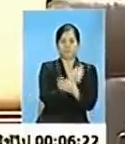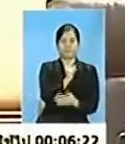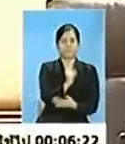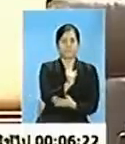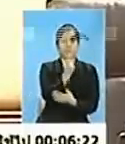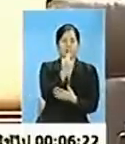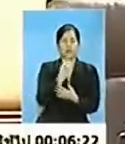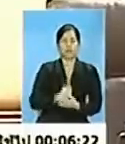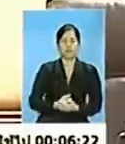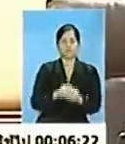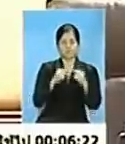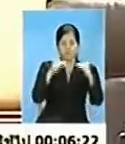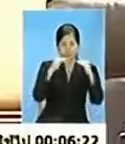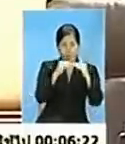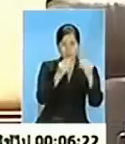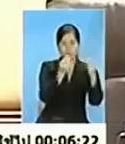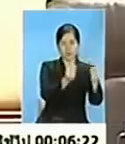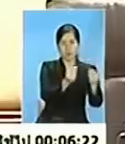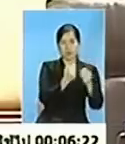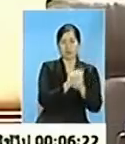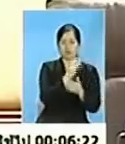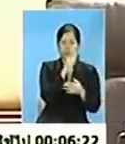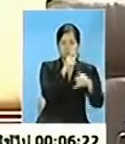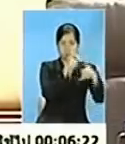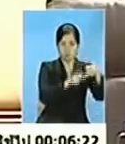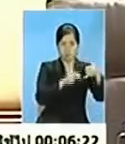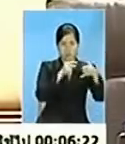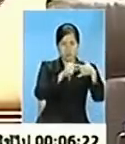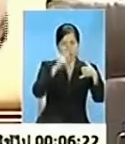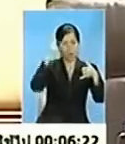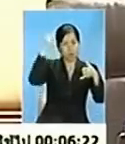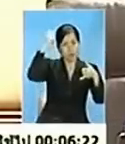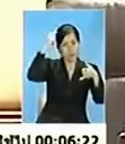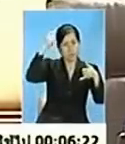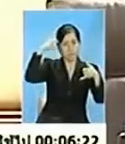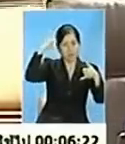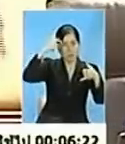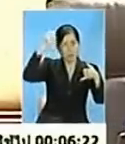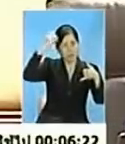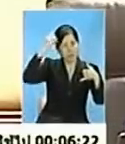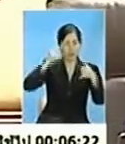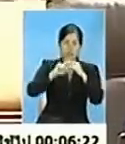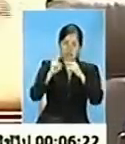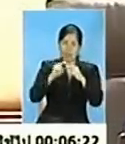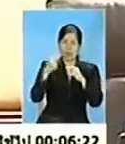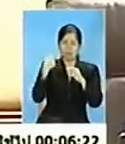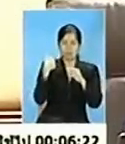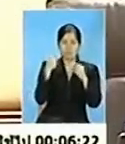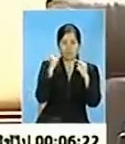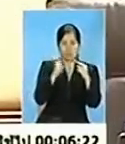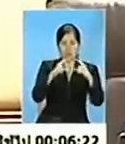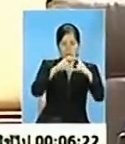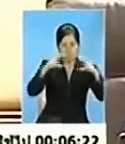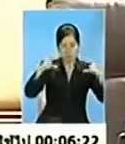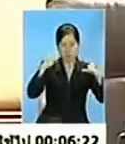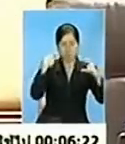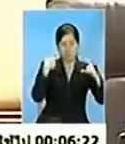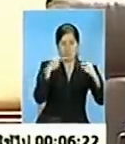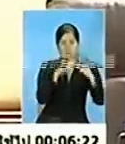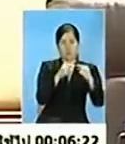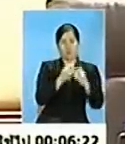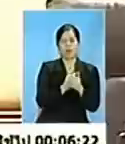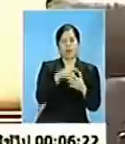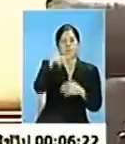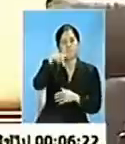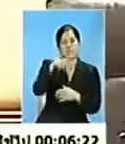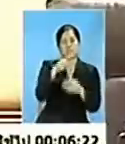มให้สิทธิใครมาพิสูจน์สัญชาติทำงานได้ลูกเมียเข้ามาได้ลูกเรียนหนังสือได้เอาภรรยามาอยู่ได้แล้วได้สิทธิพิเศ